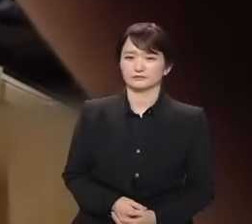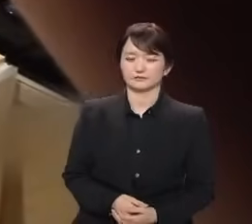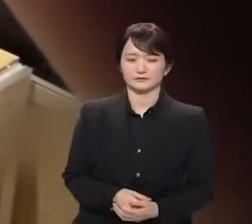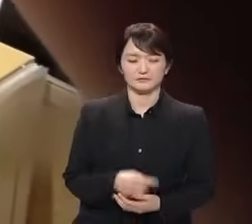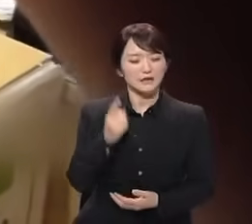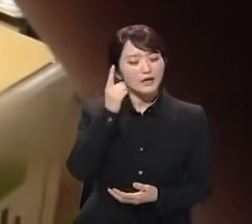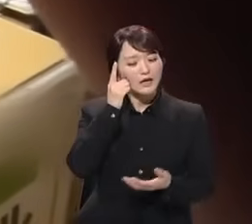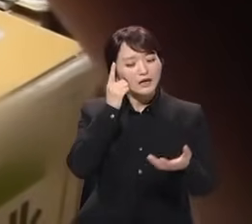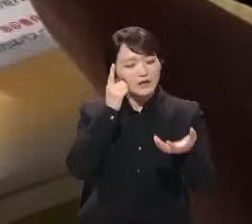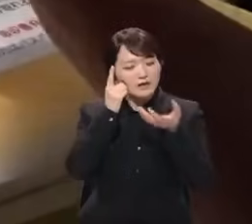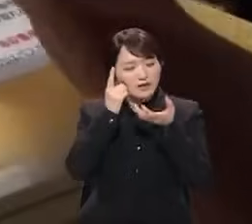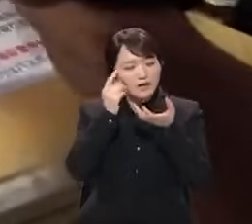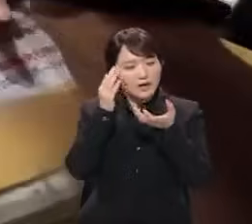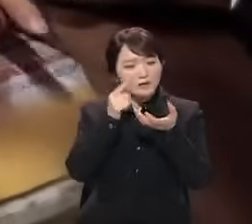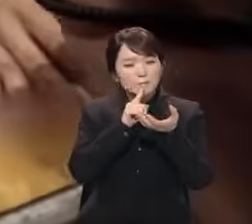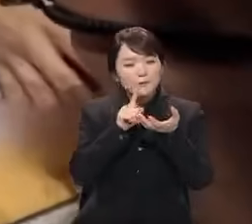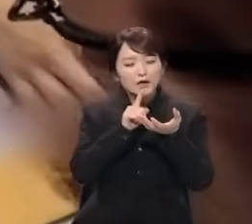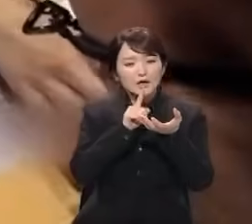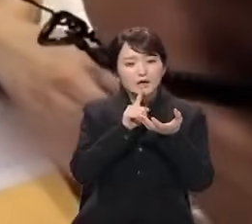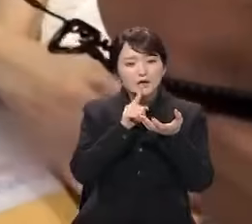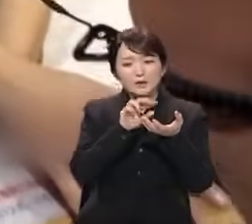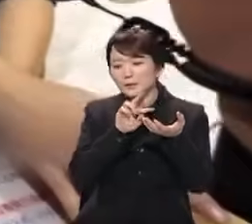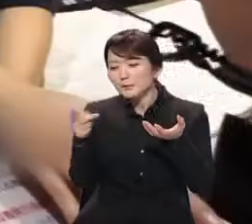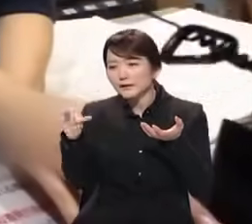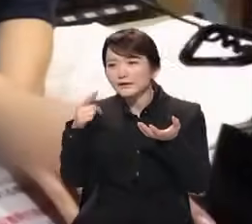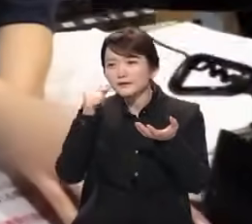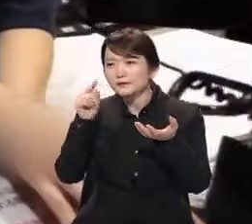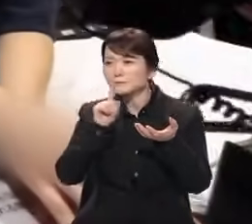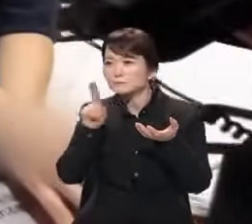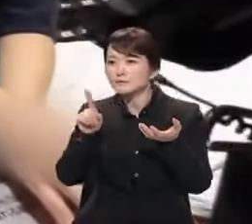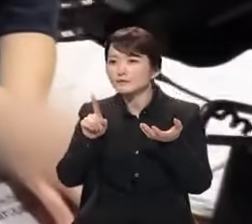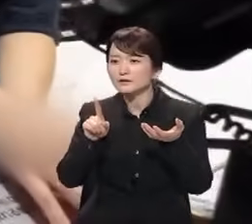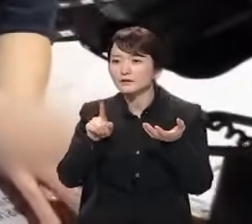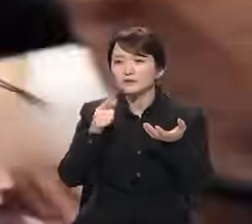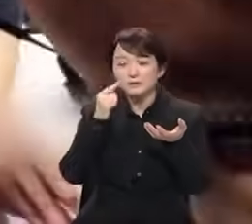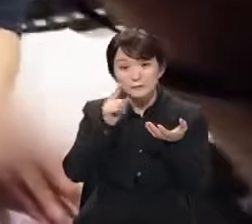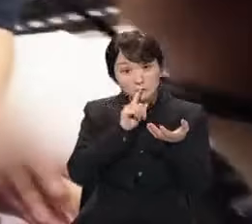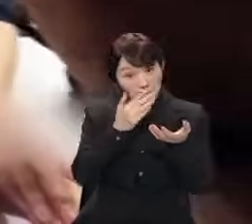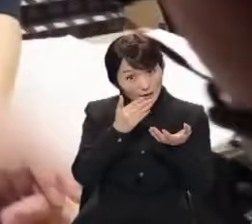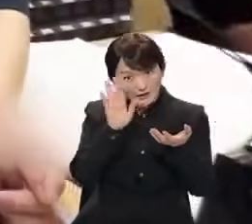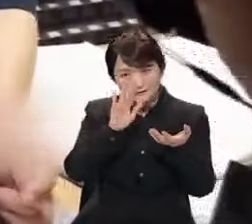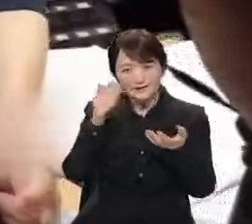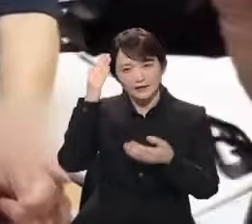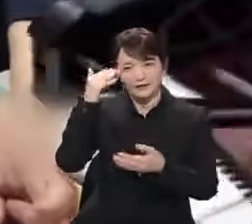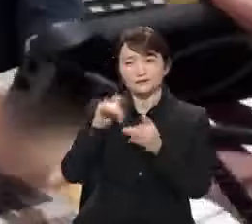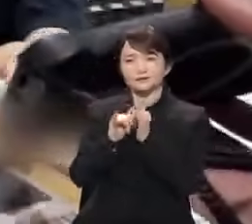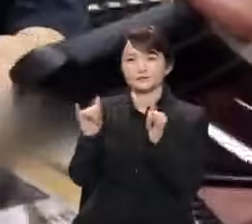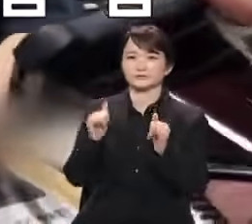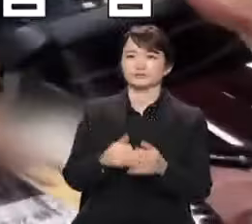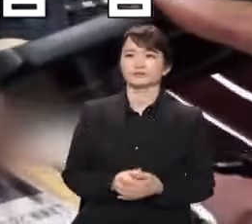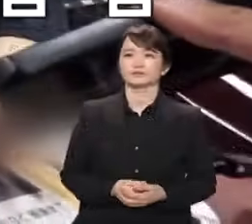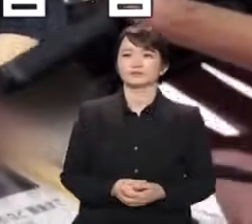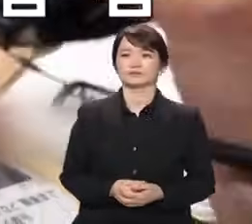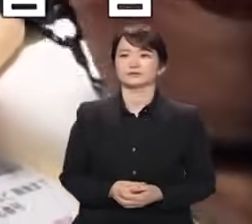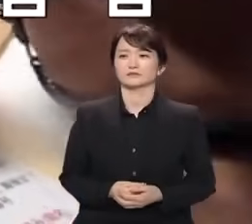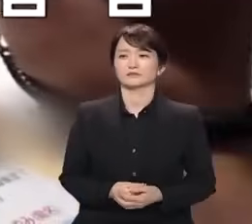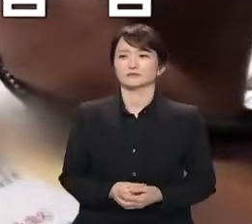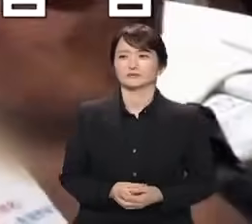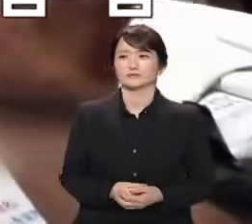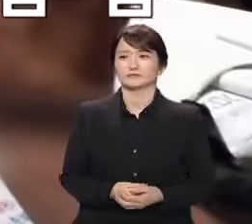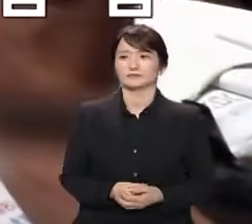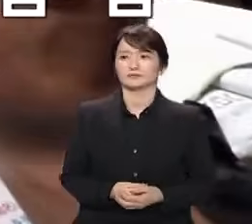캡슐 호텔 숙박 예약했어요. 일본어 할 수 있어요? 저 한국 사람이에요. 캡슐 호텔 예약했습니다. 저희가